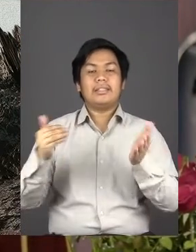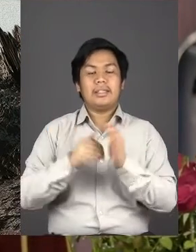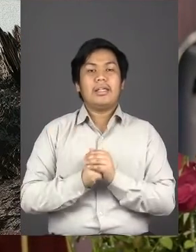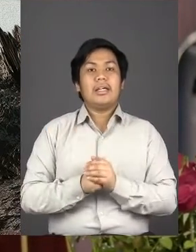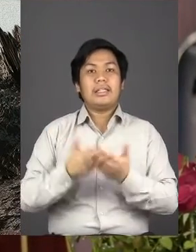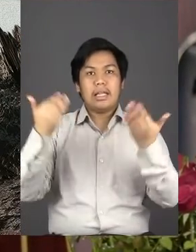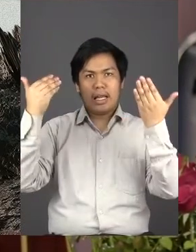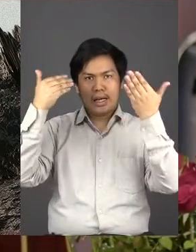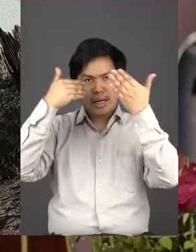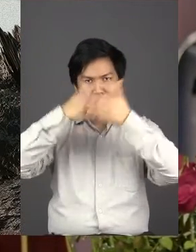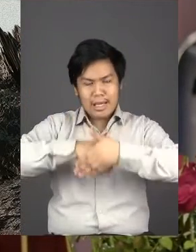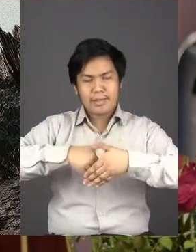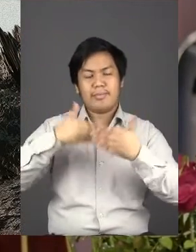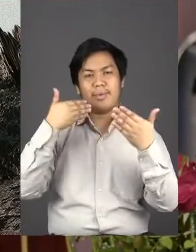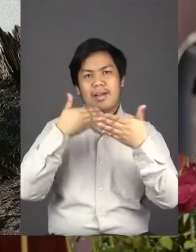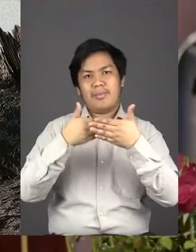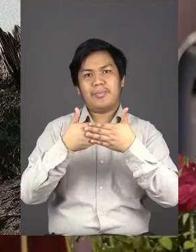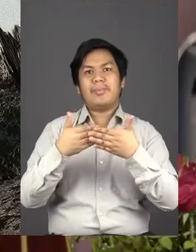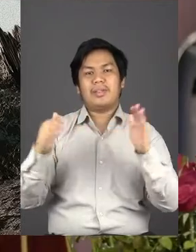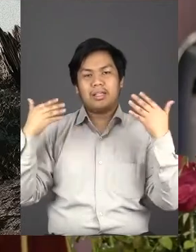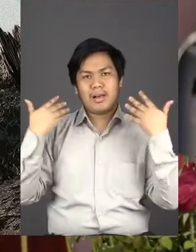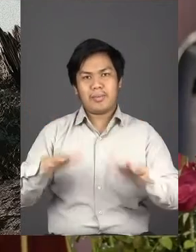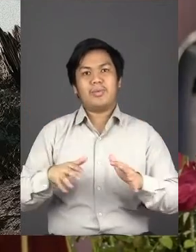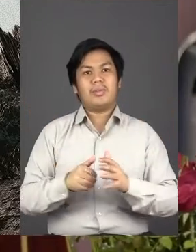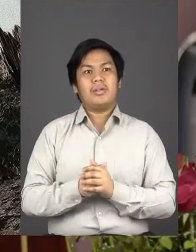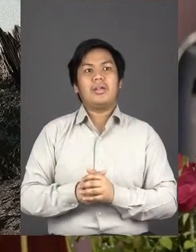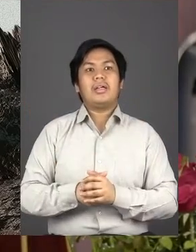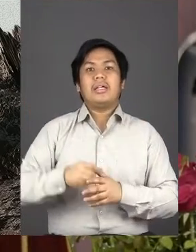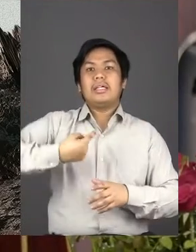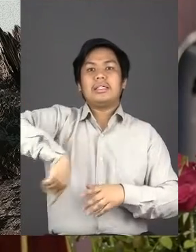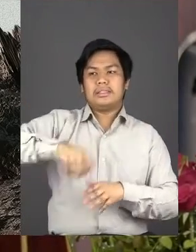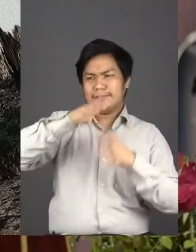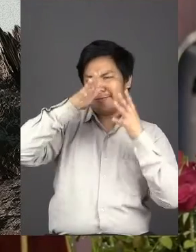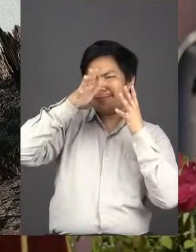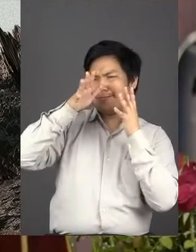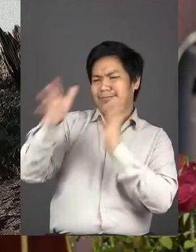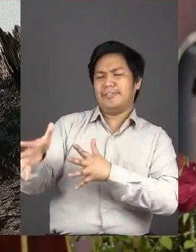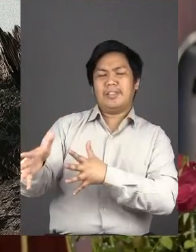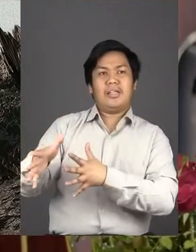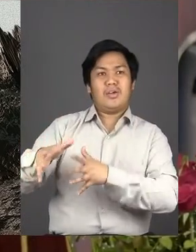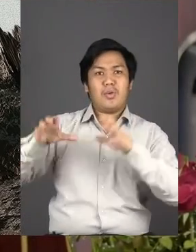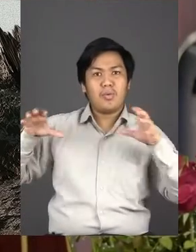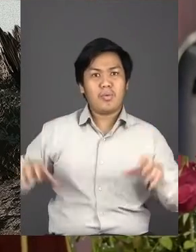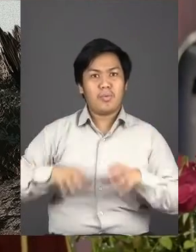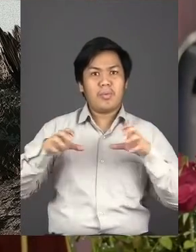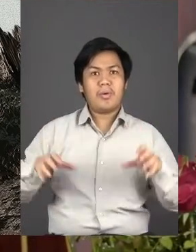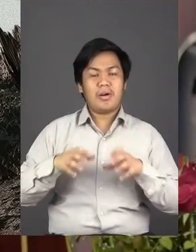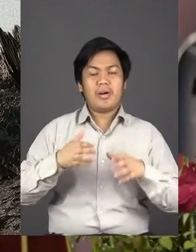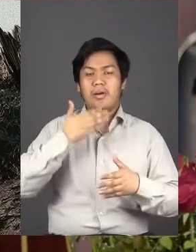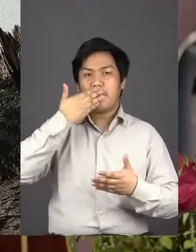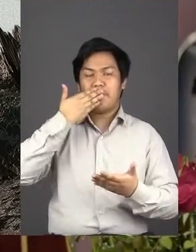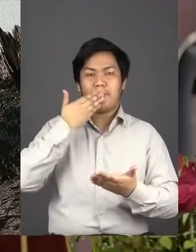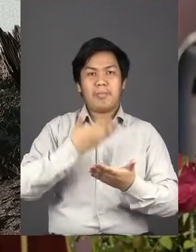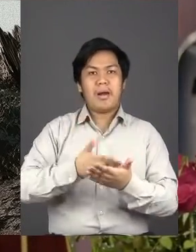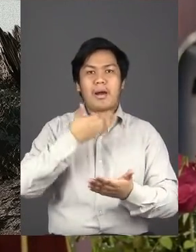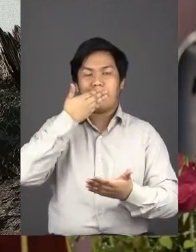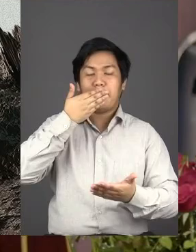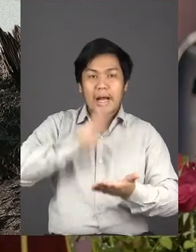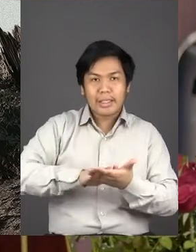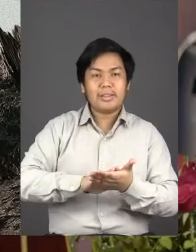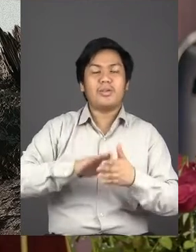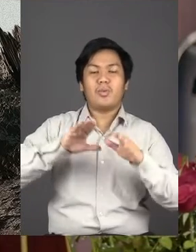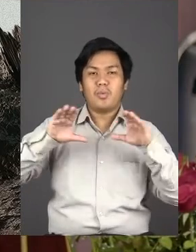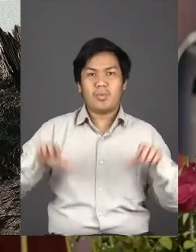far gone, the day is at hand, so then let us cast off the works of darkness and put on